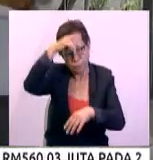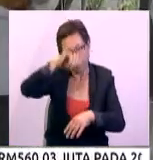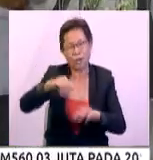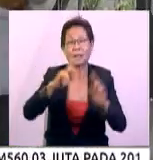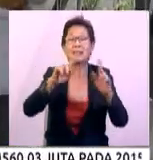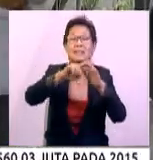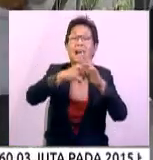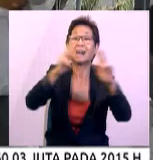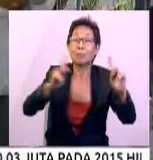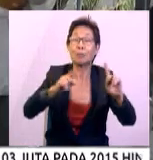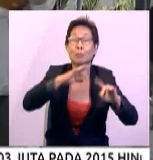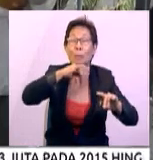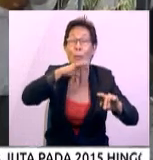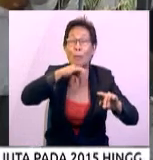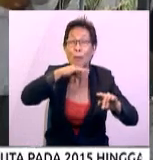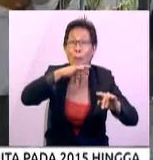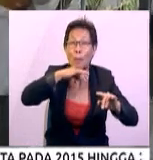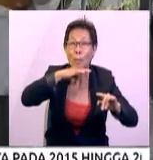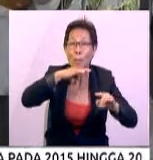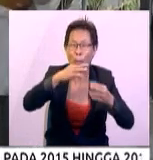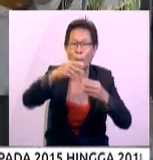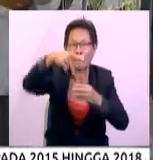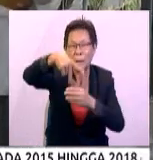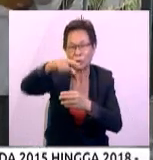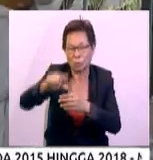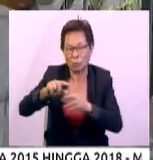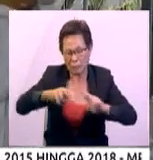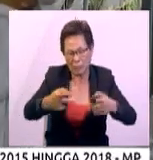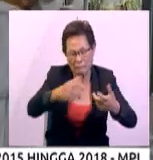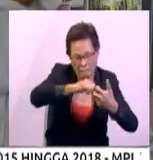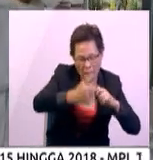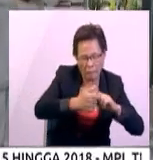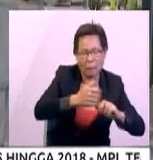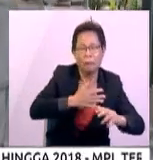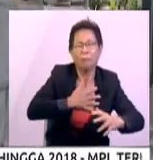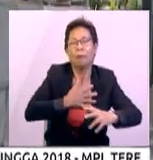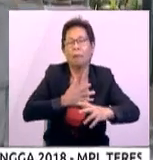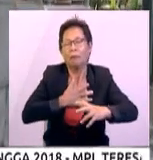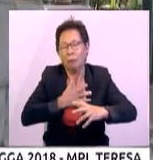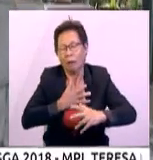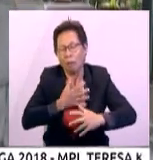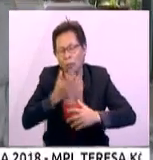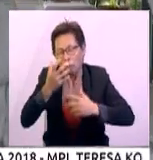lalu, kejadian pencemaran Pasir Gudang itu menyebabkan masalah sesak nafas,